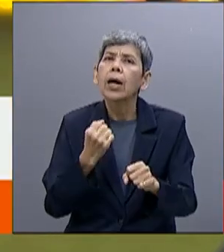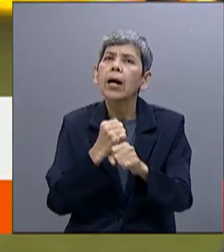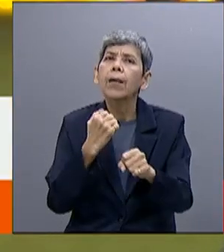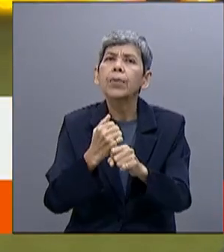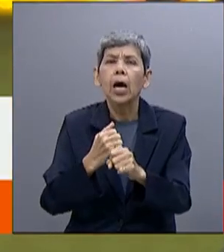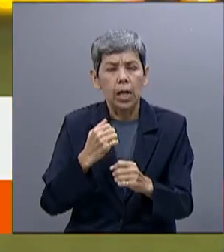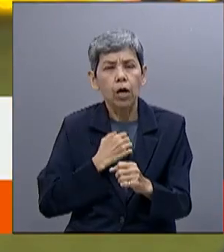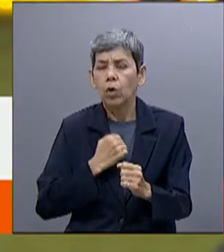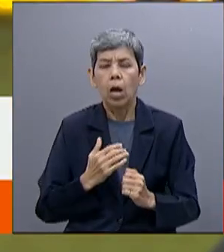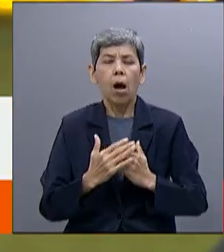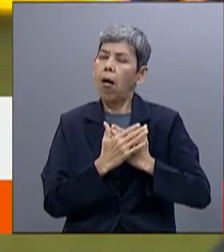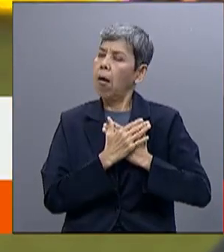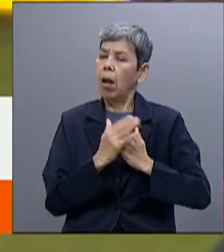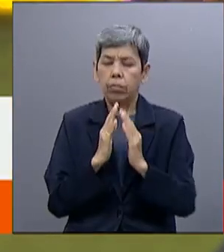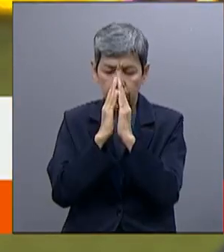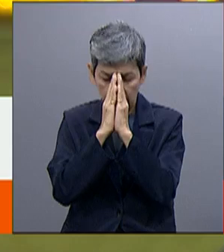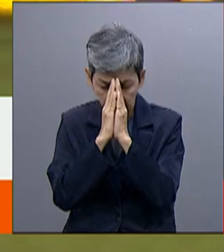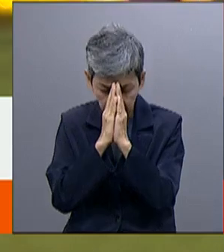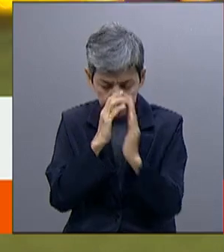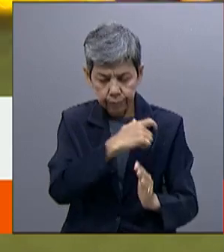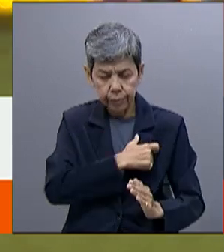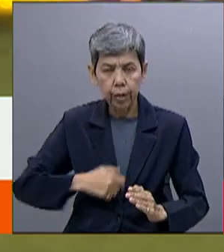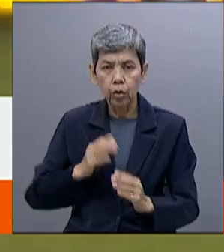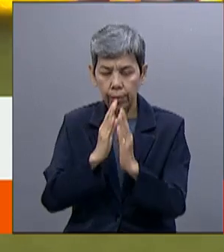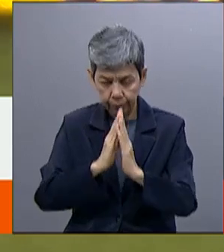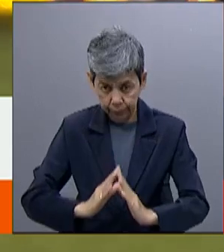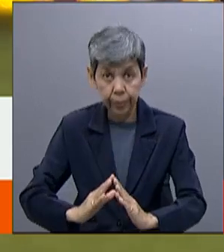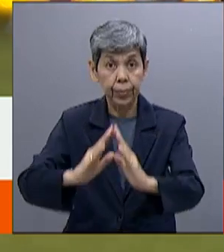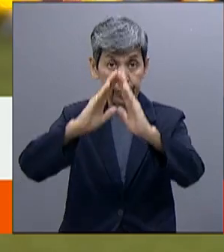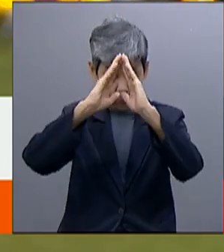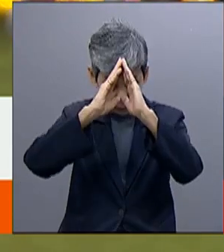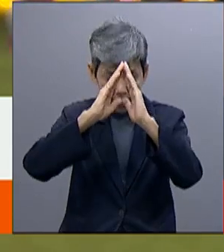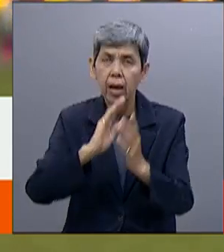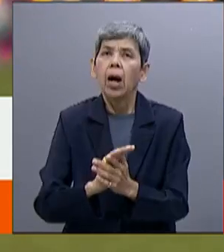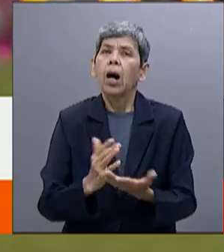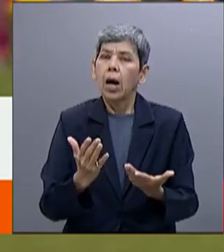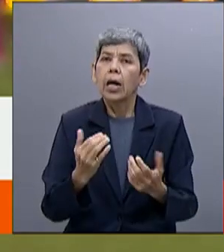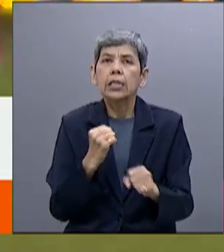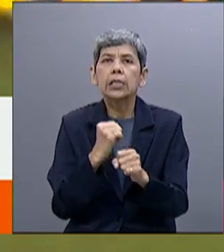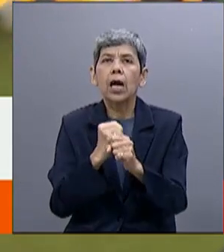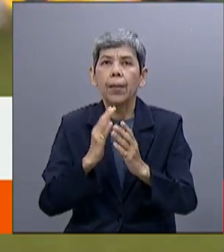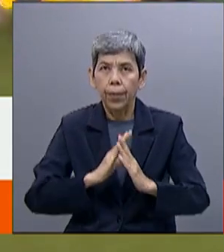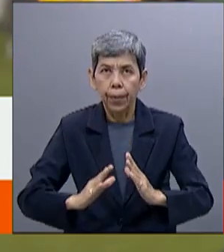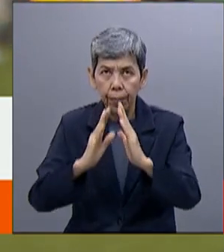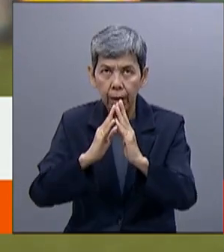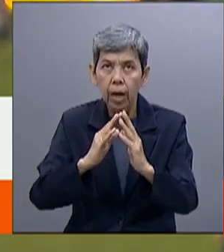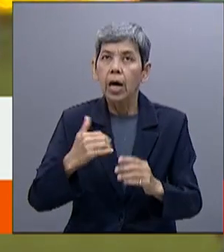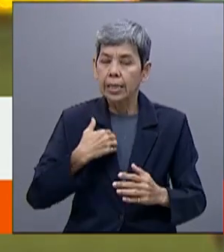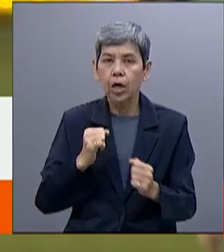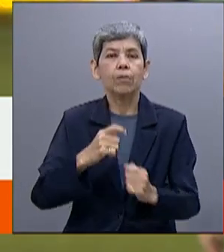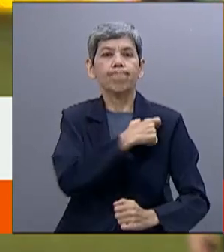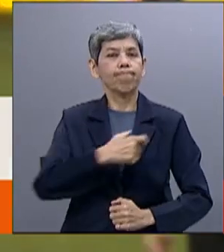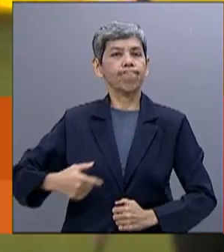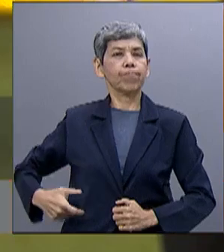ที่แสดงถึงความจงรักภักดีเช่นการถวายบังคมนะครับการทำท่าพระสุริยงทรงศักดิ์ที่เกี่ยวข้องกับพระมหาก